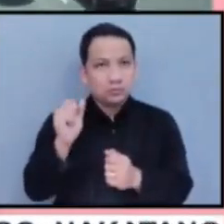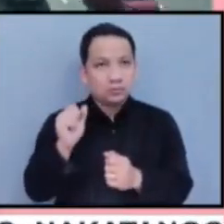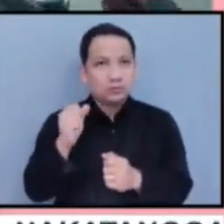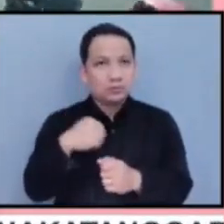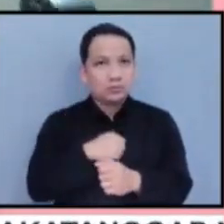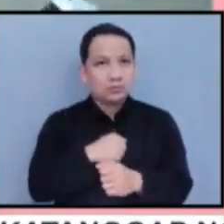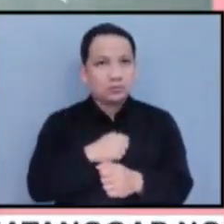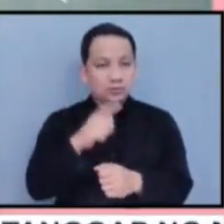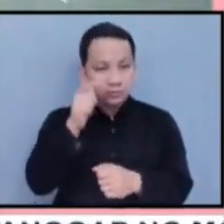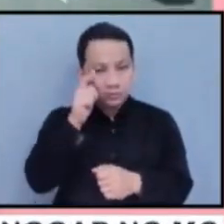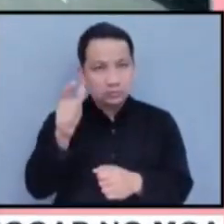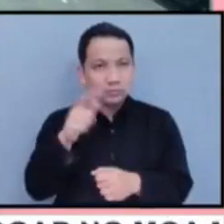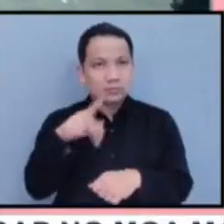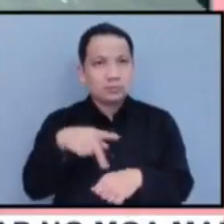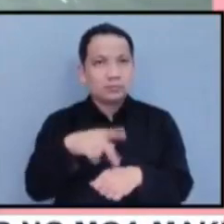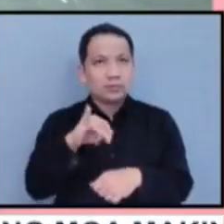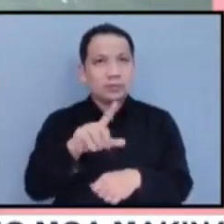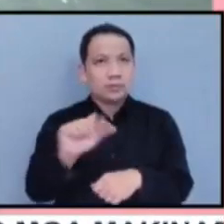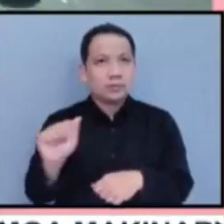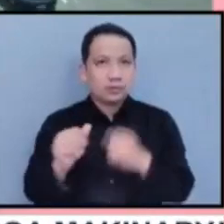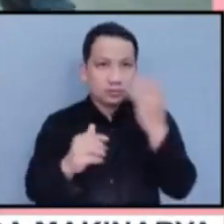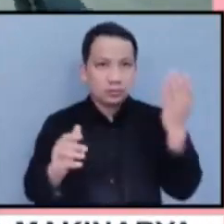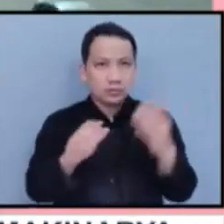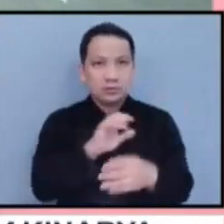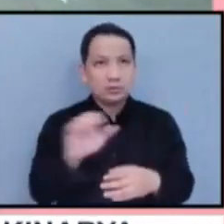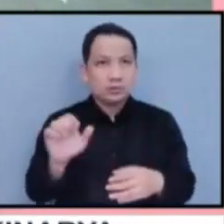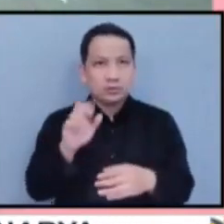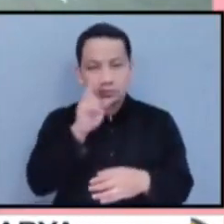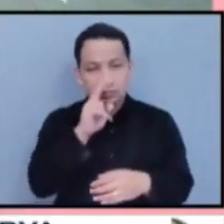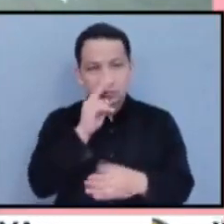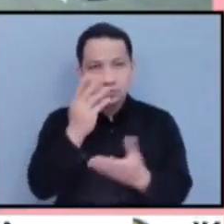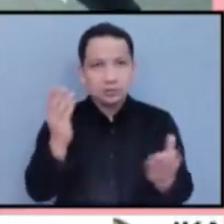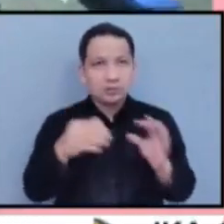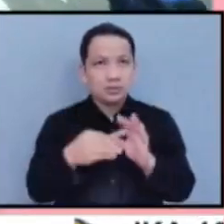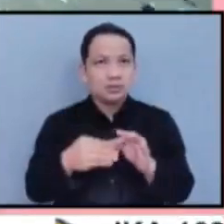Sol Alarcon, Philippine Information Agency, Eastern Visayas, para sa Bayan.